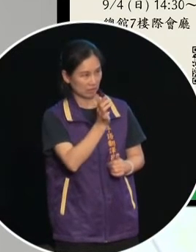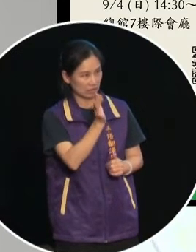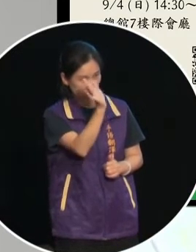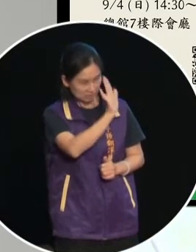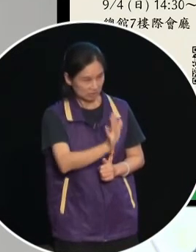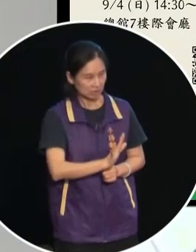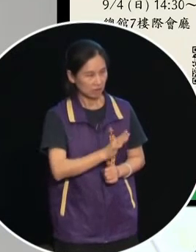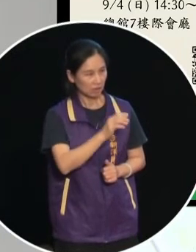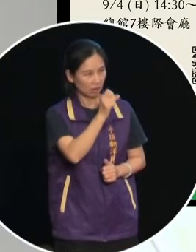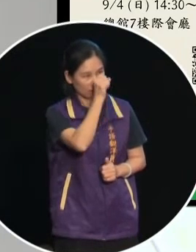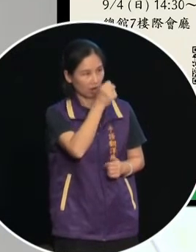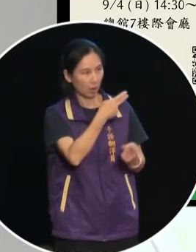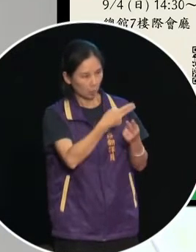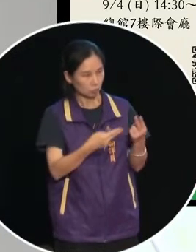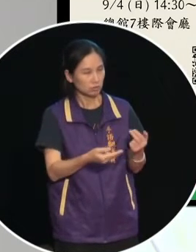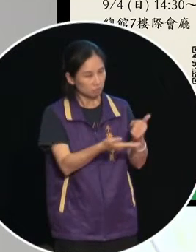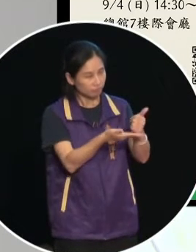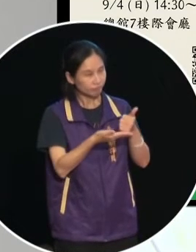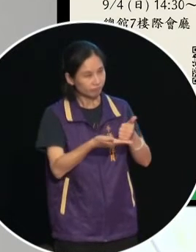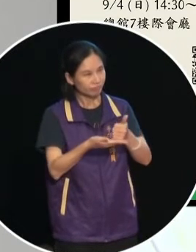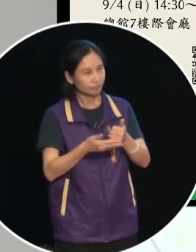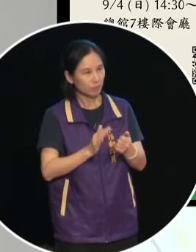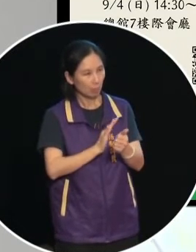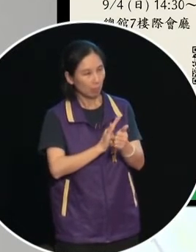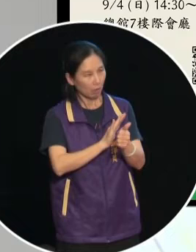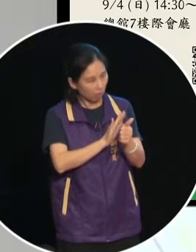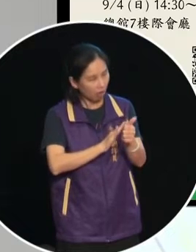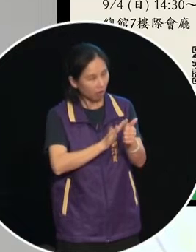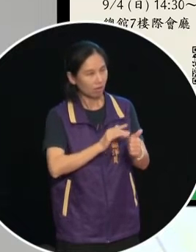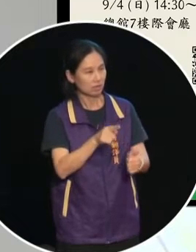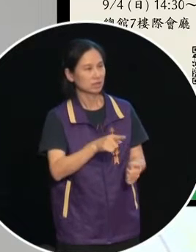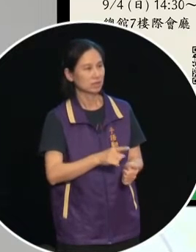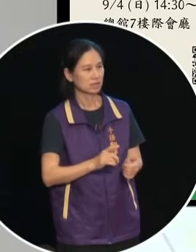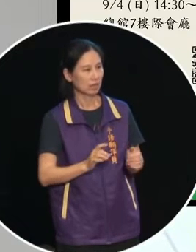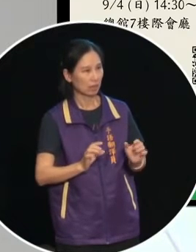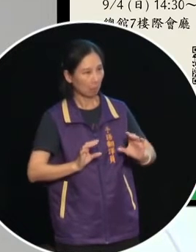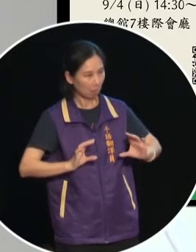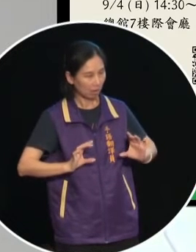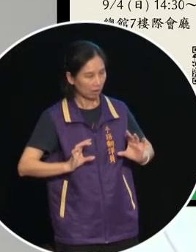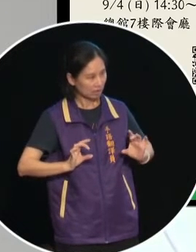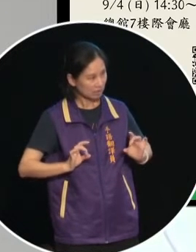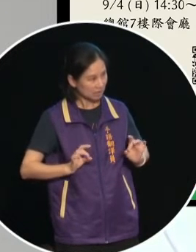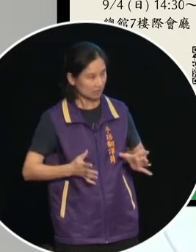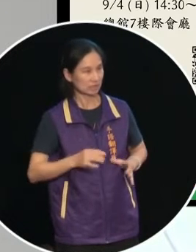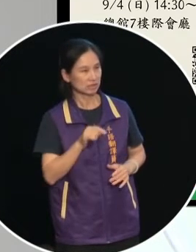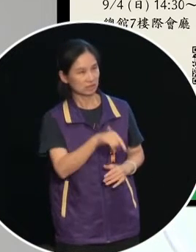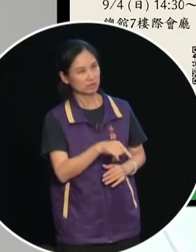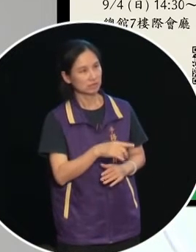好客的精神是很难得的，而且就怎么说也不